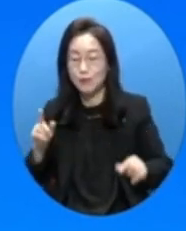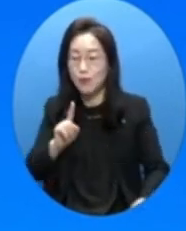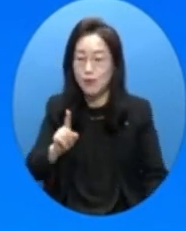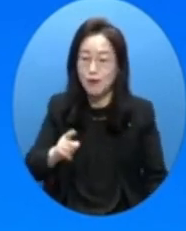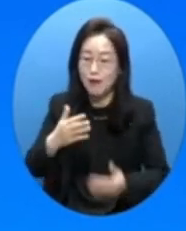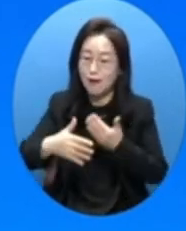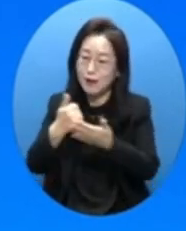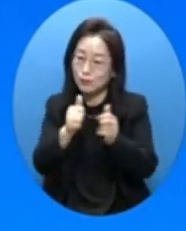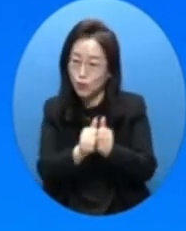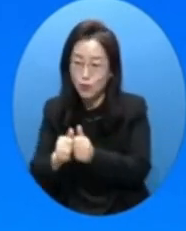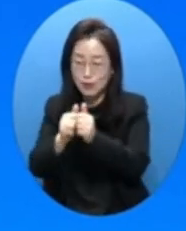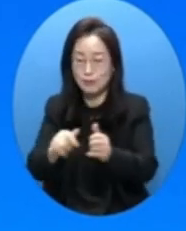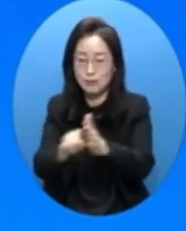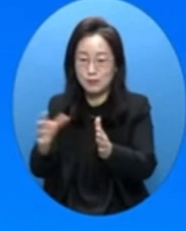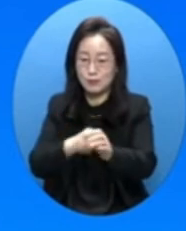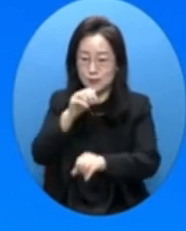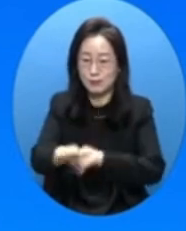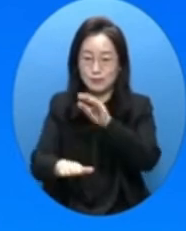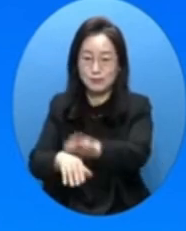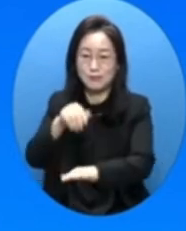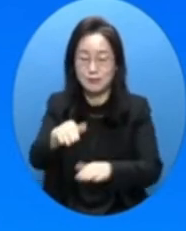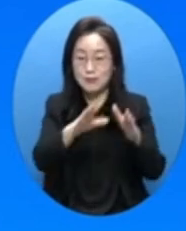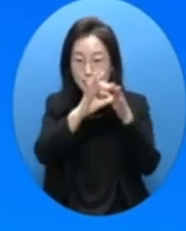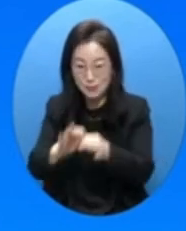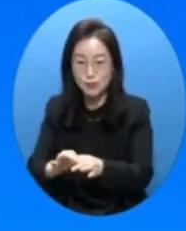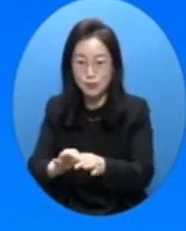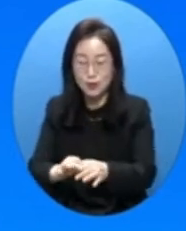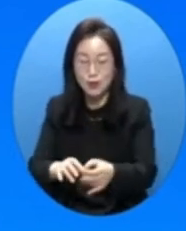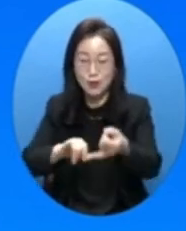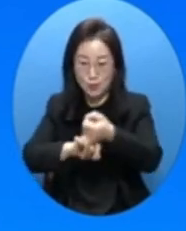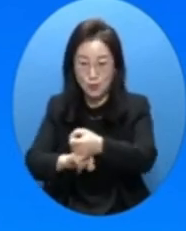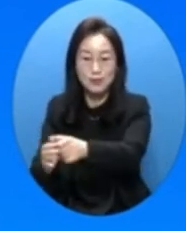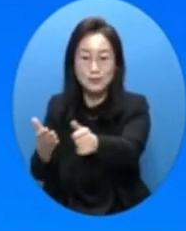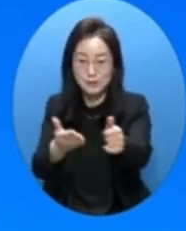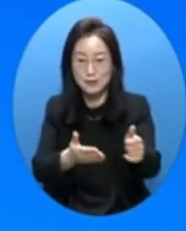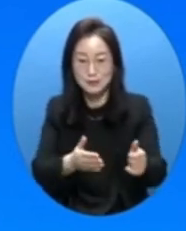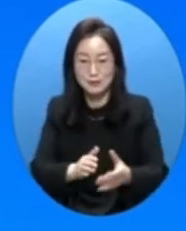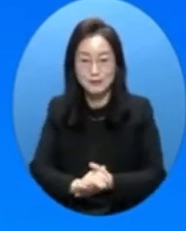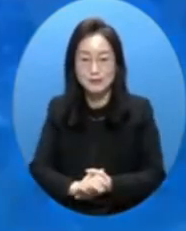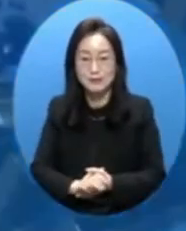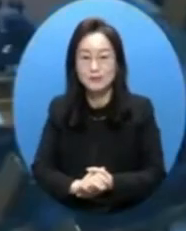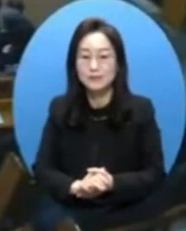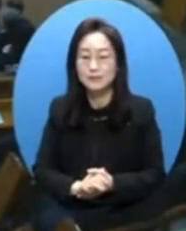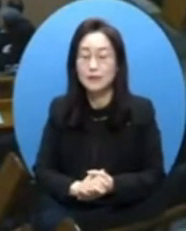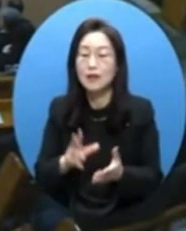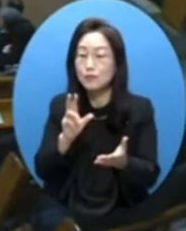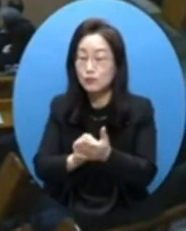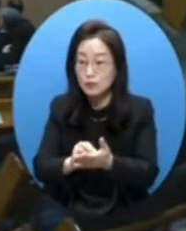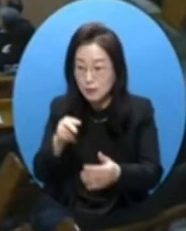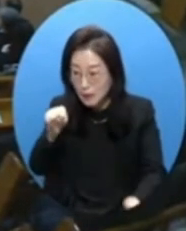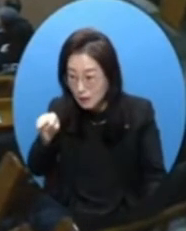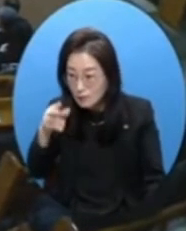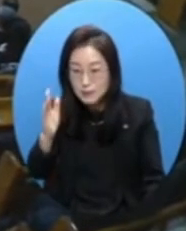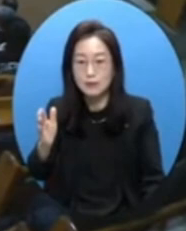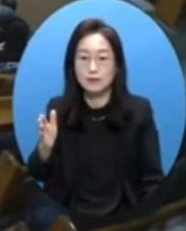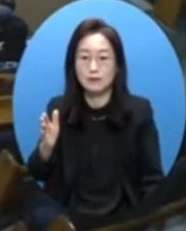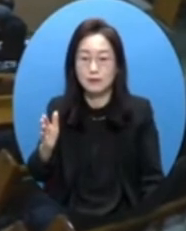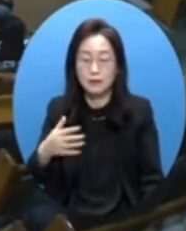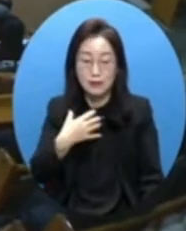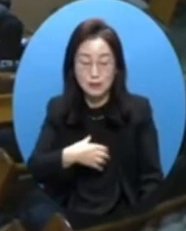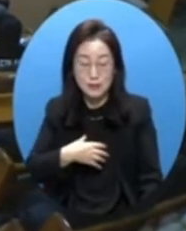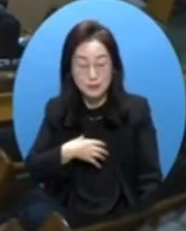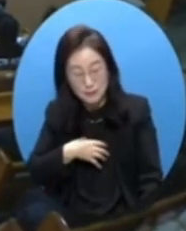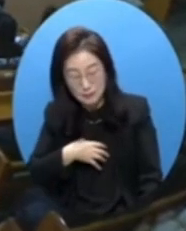동의하며 믿음으로 전진 또 전진 또 전진해 나가는 우리 모두가 되어야 합니다. 문제를 바라보지 마십시오. 염려,